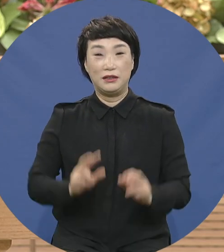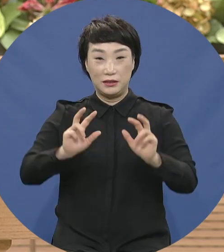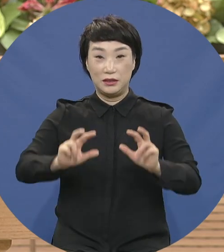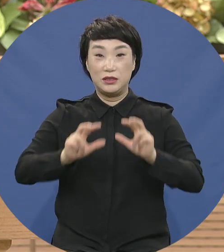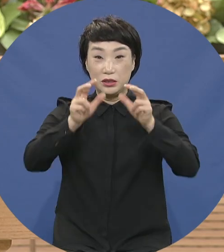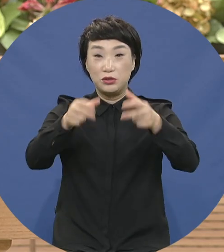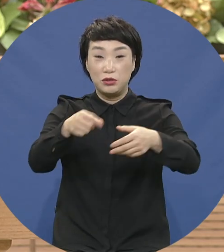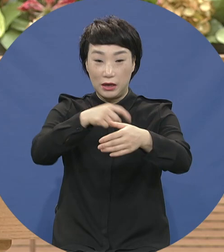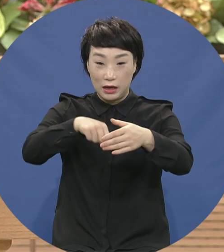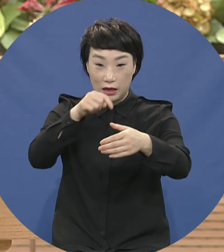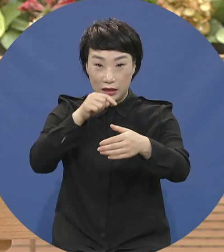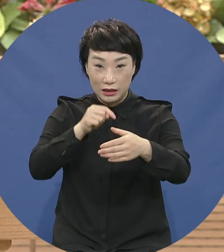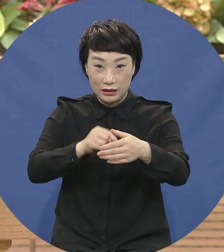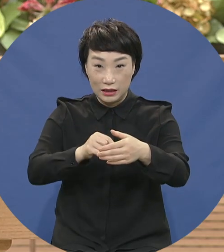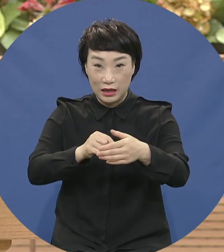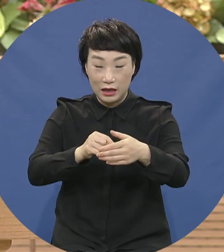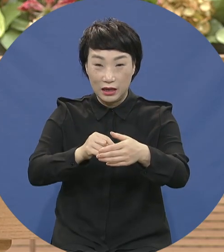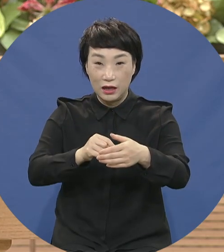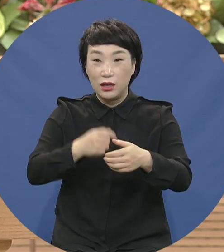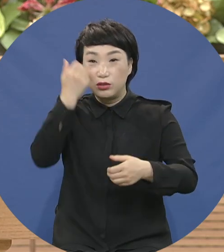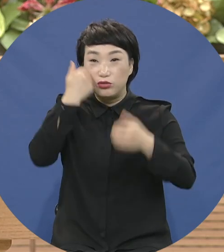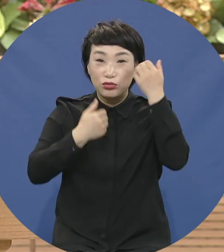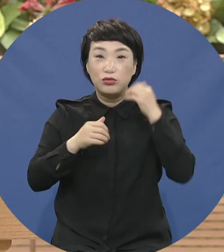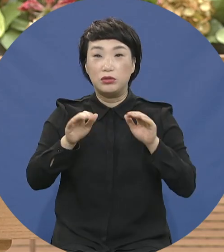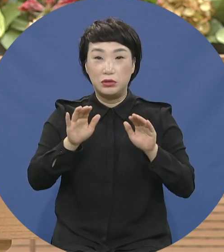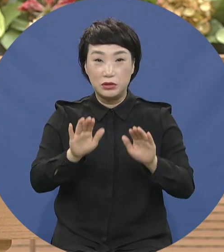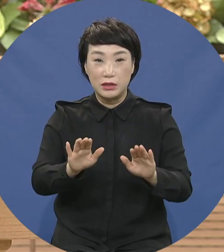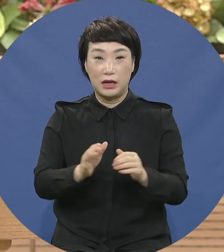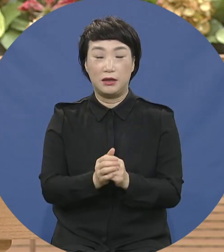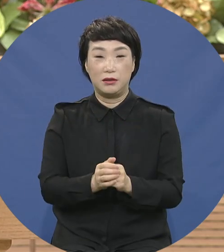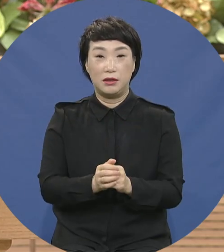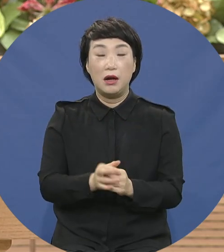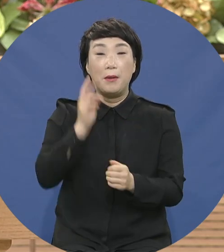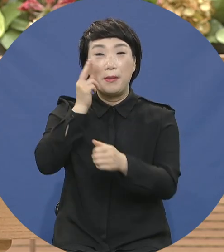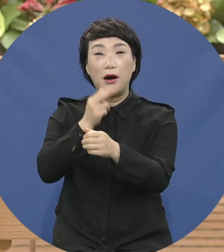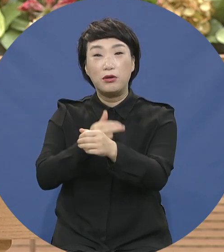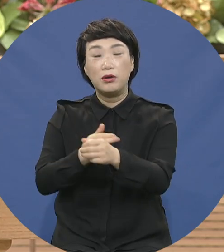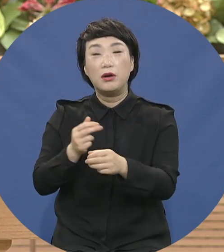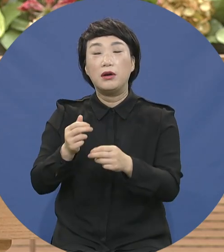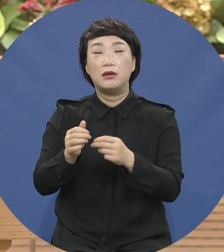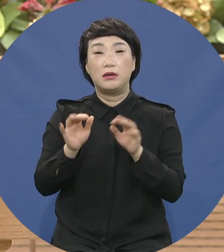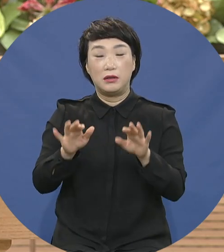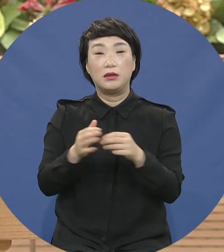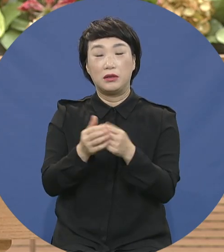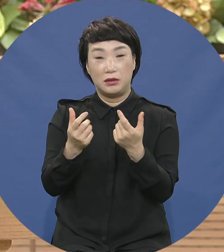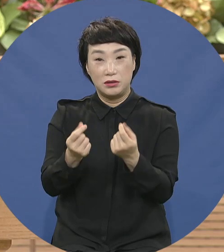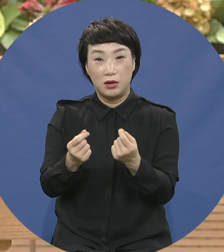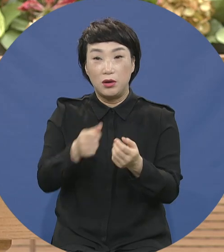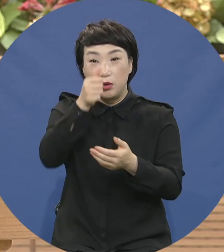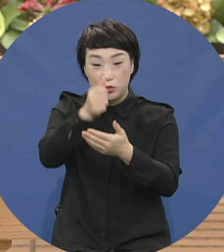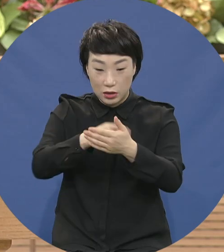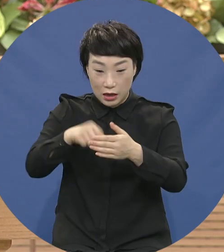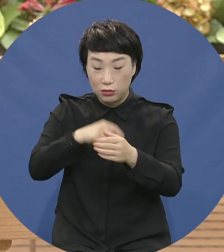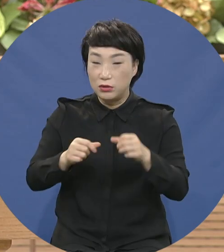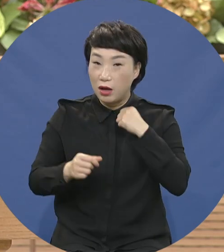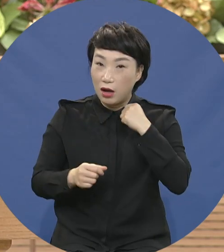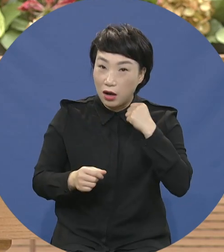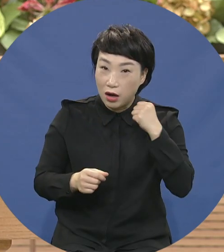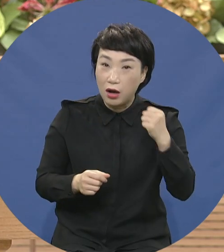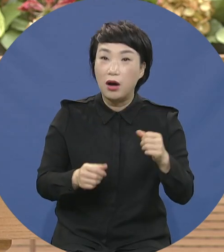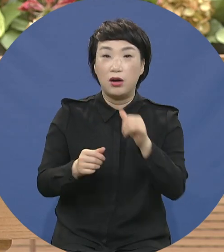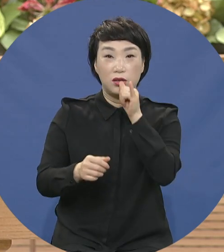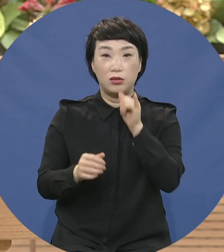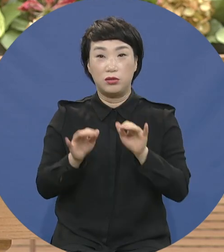지구상에 어느 누구를 막론하고 바울같이 죄 아래 사로잡혀